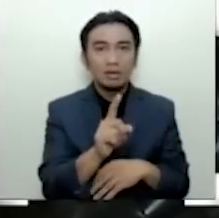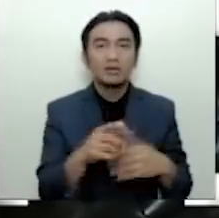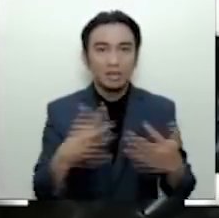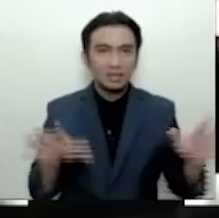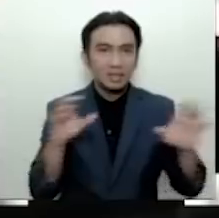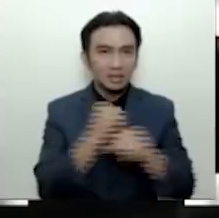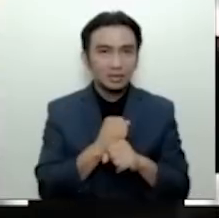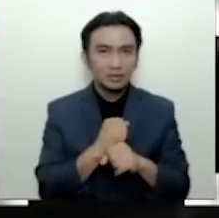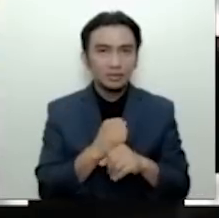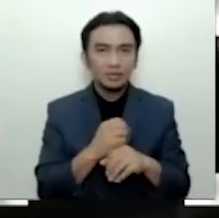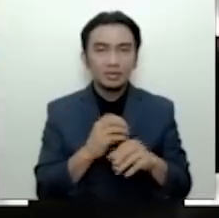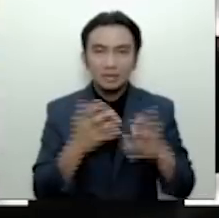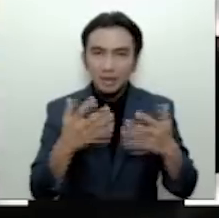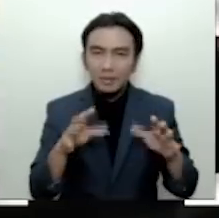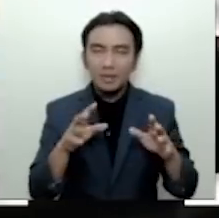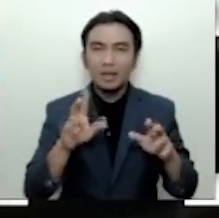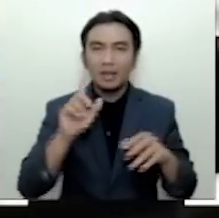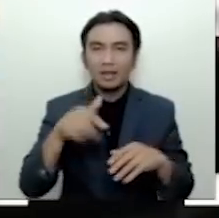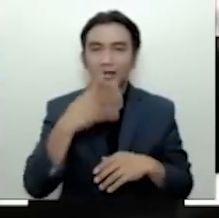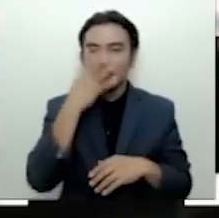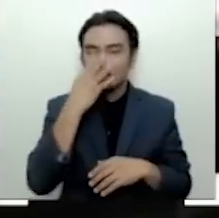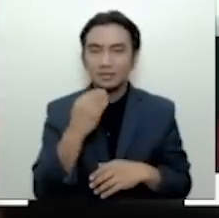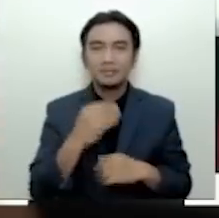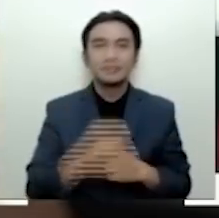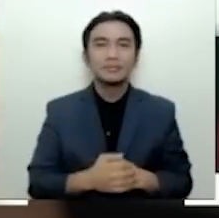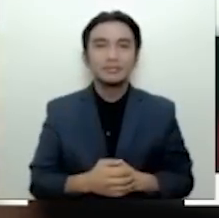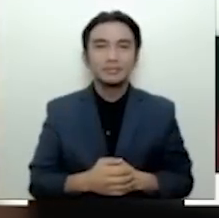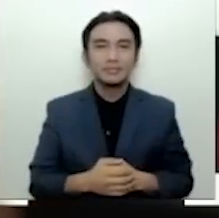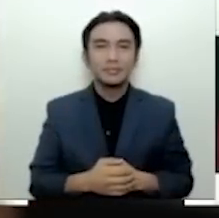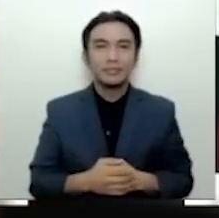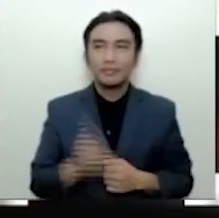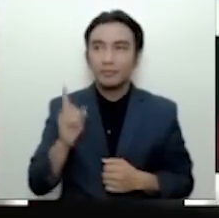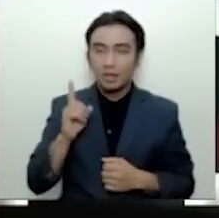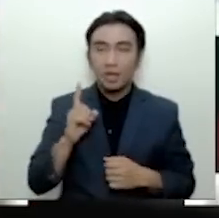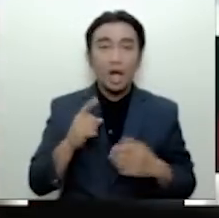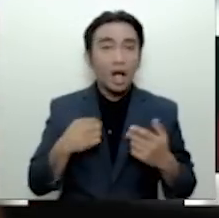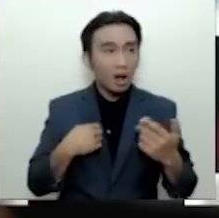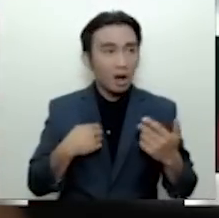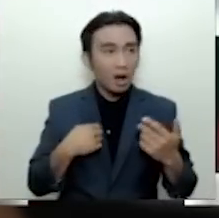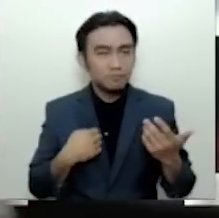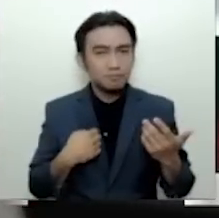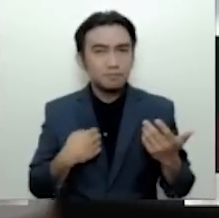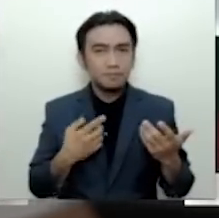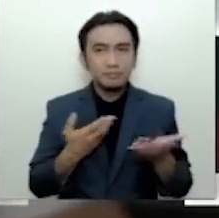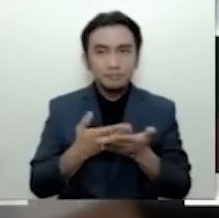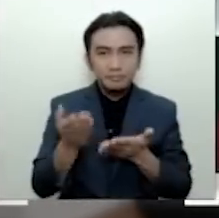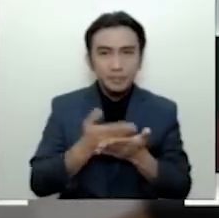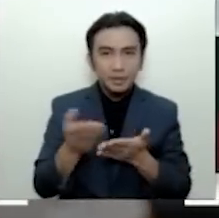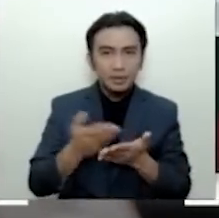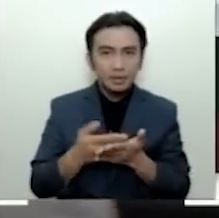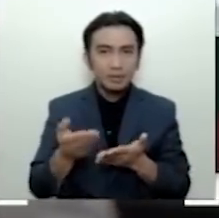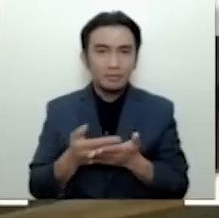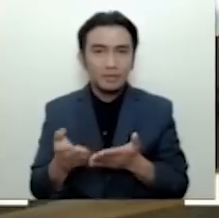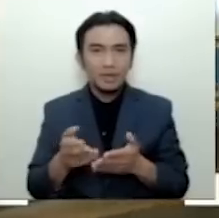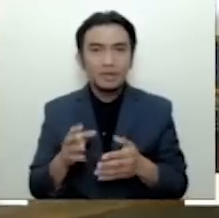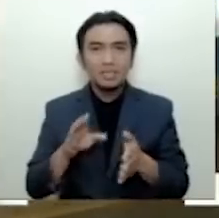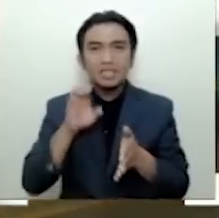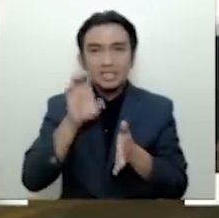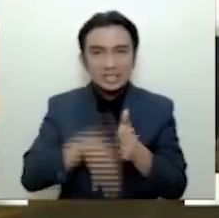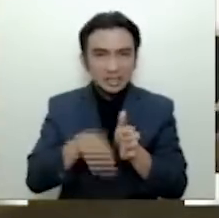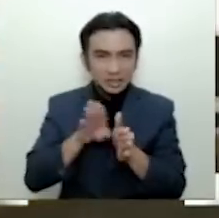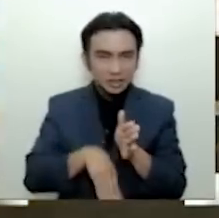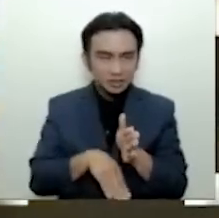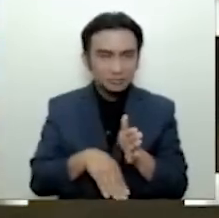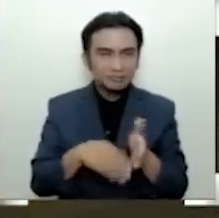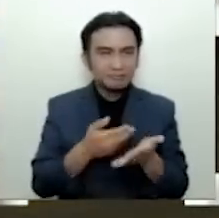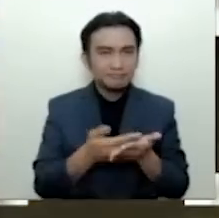na lang naman po eh. Bibili lang po ako ng mga murang bilihin. Kunwari po sa gulay, magbili po ako ng tumpok kasi mas mura eh. Para